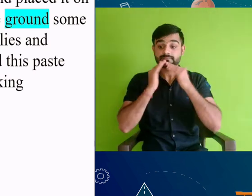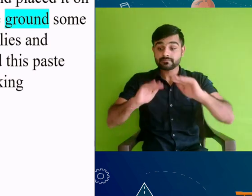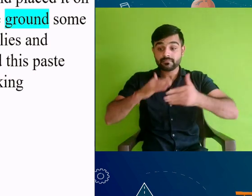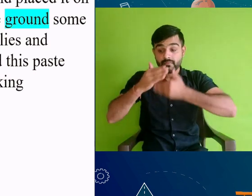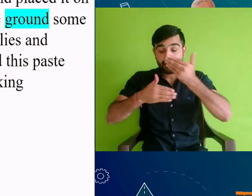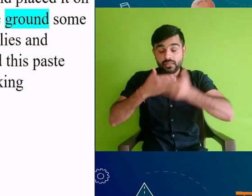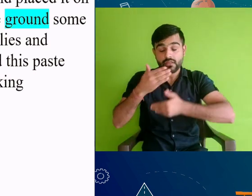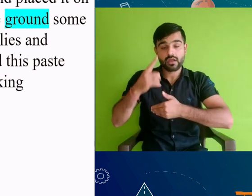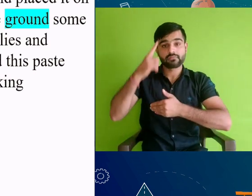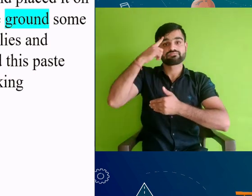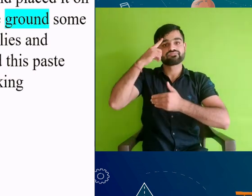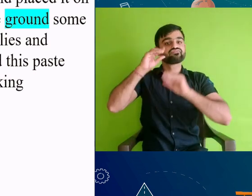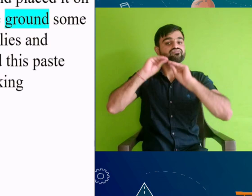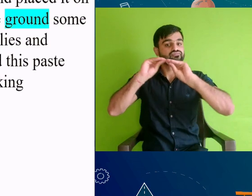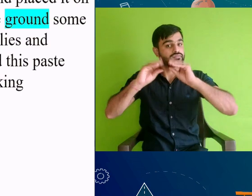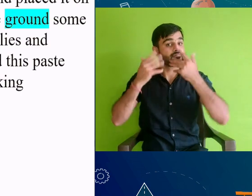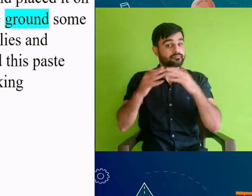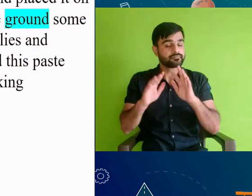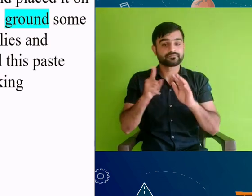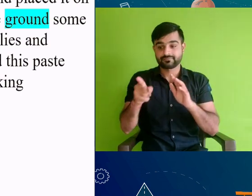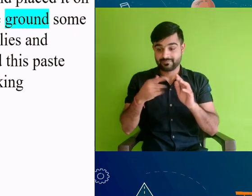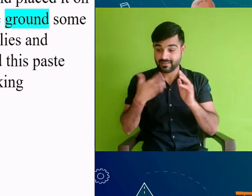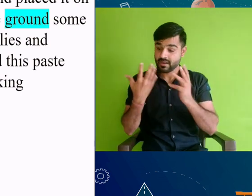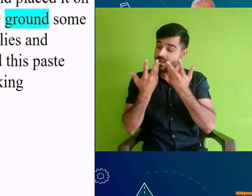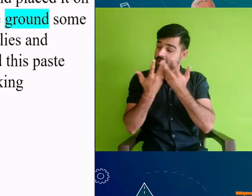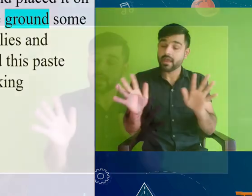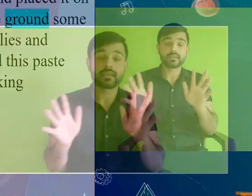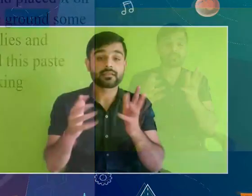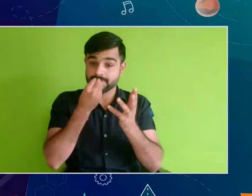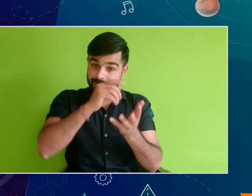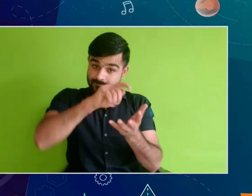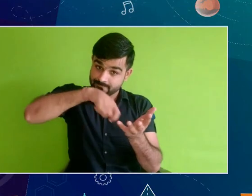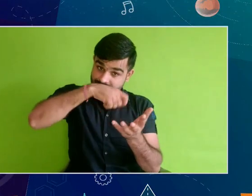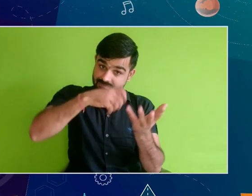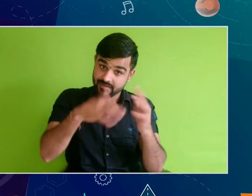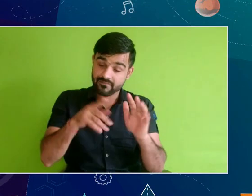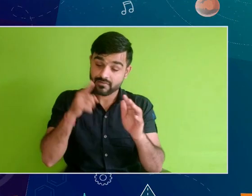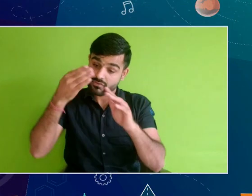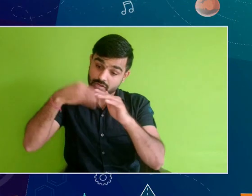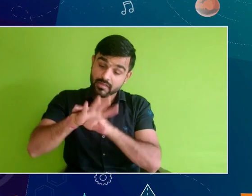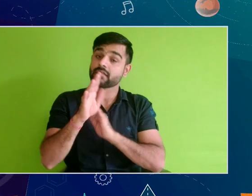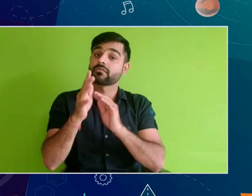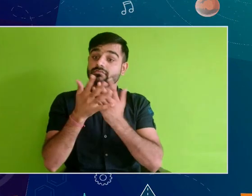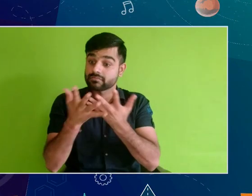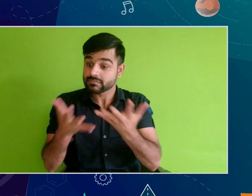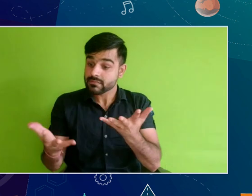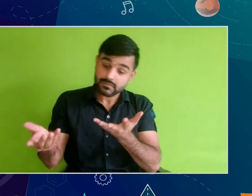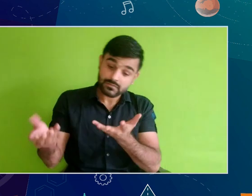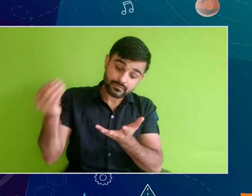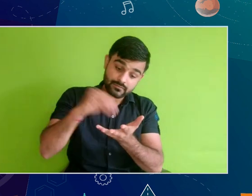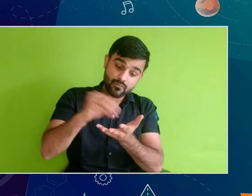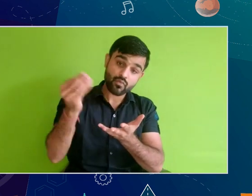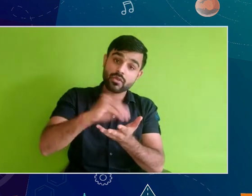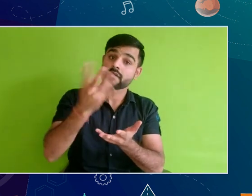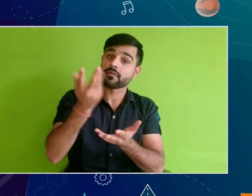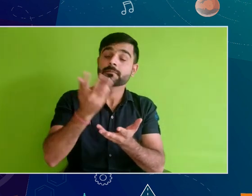से सिखाना है कि हम जब भी कोई डिश बना रहे हैं तो उसके अंदर क्या क्या इंग्रेडिएंट्स यूज हुए, हमने उन्हें